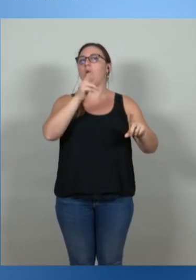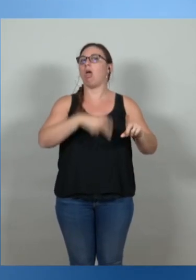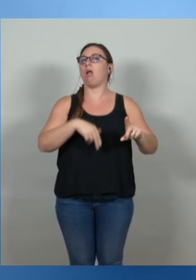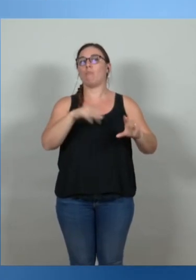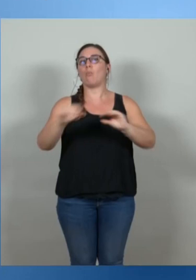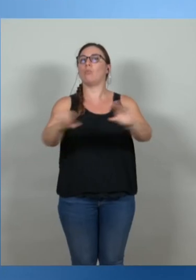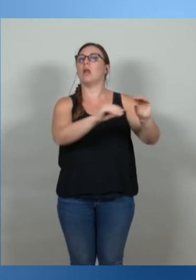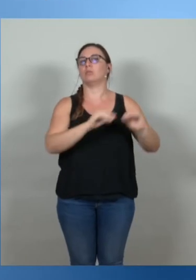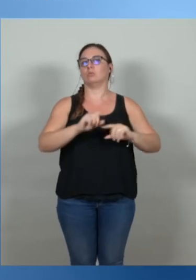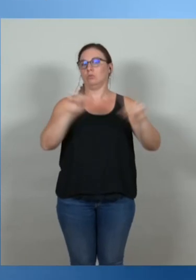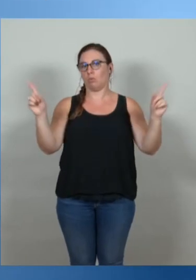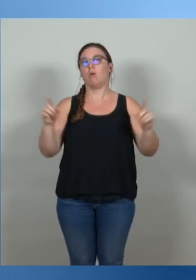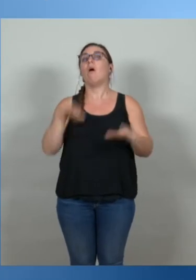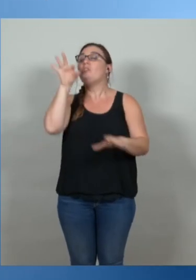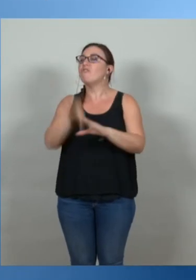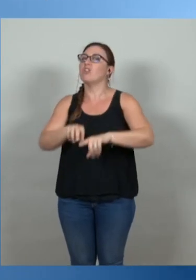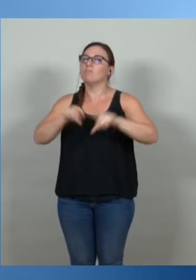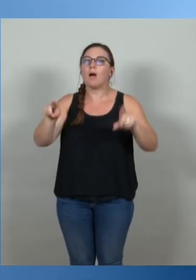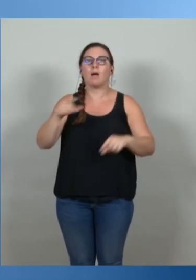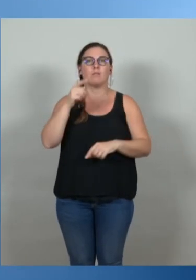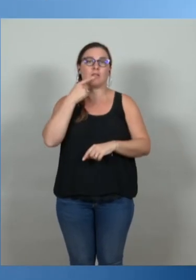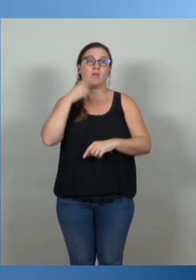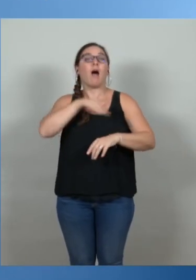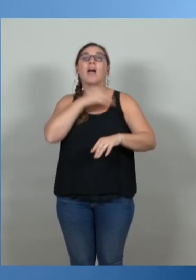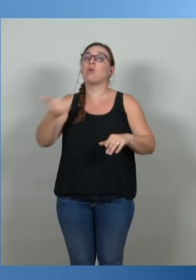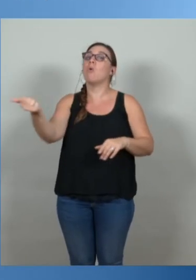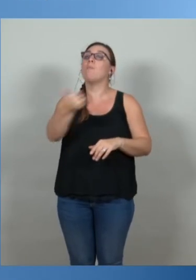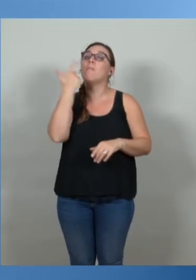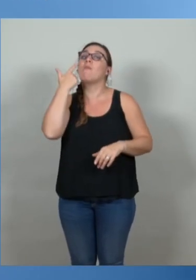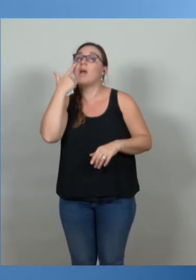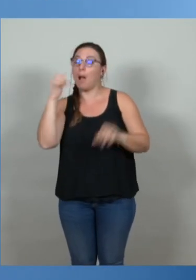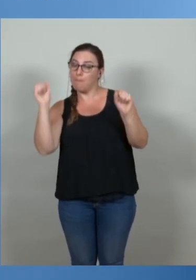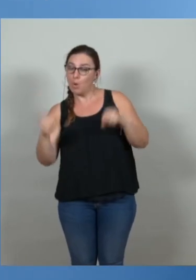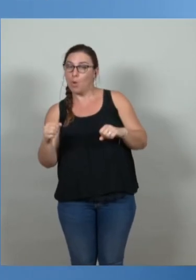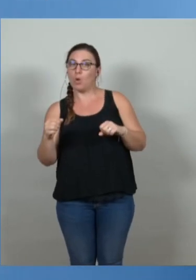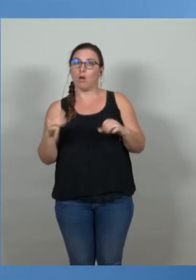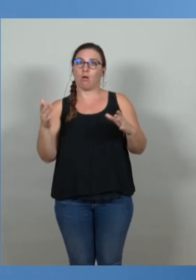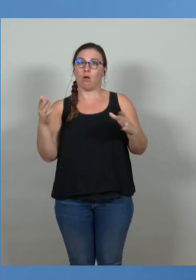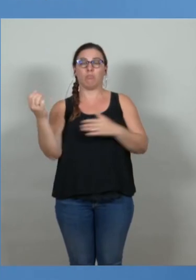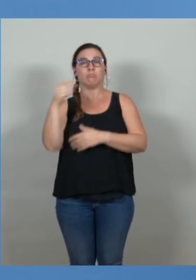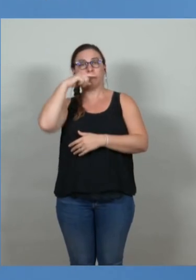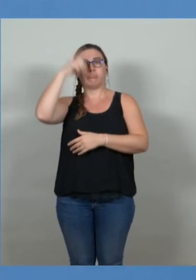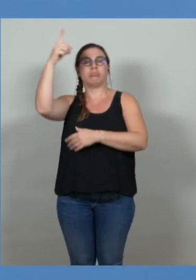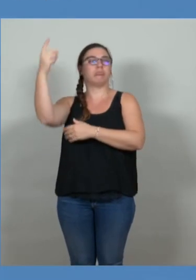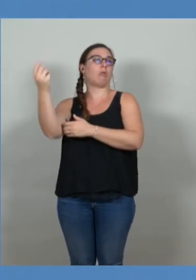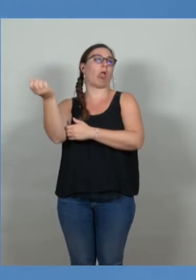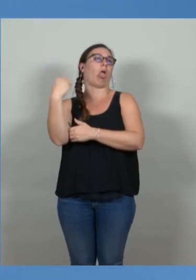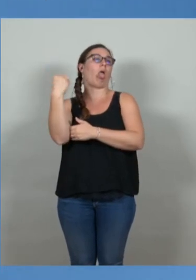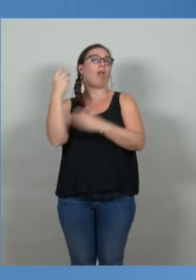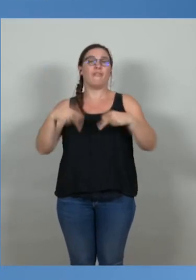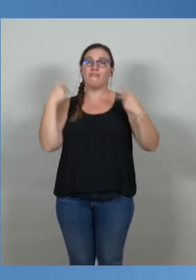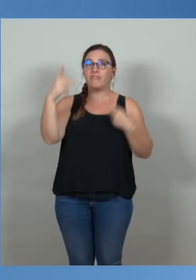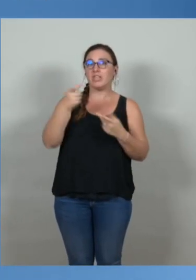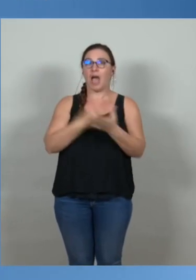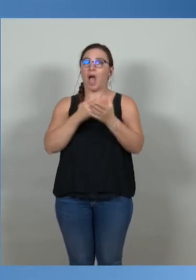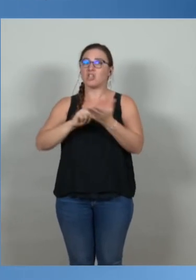cela va de soi et on laissera vos agents jugés de la désinvolture avec laquelle vous traitez leur vie et leur